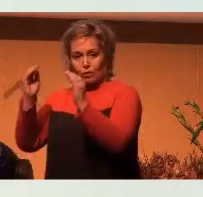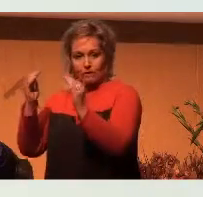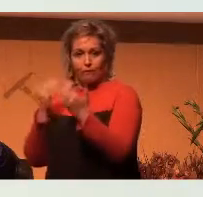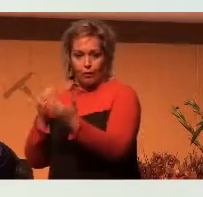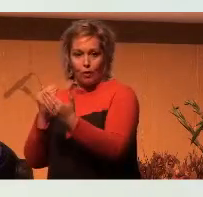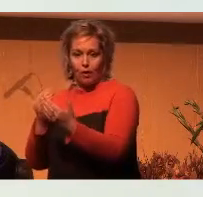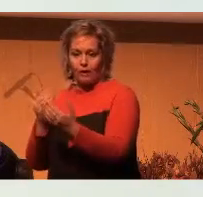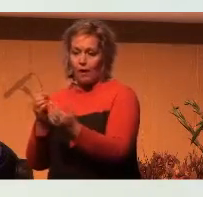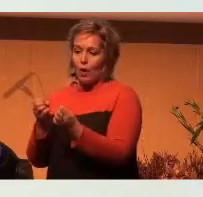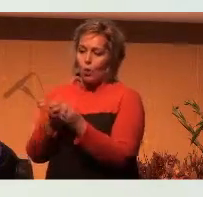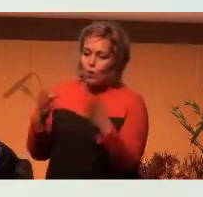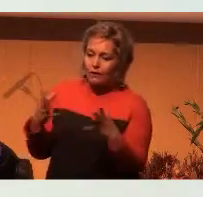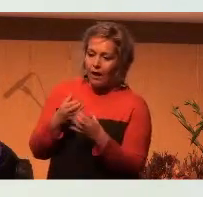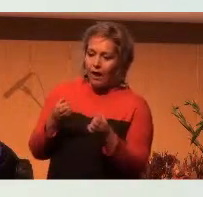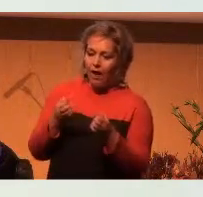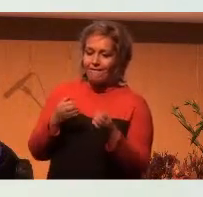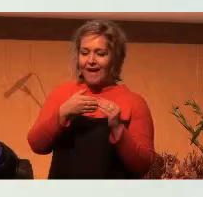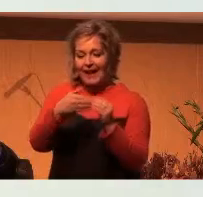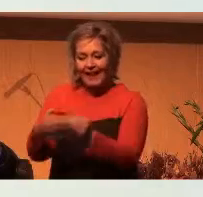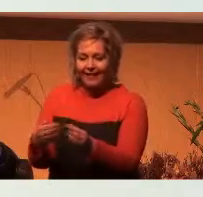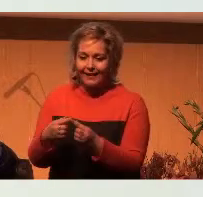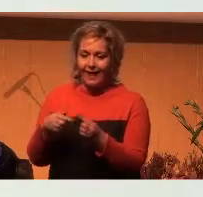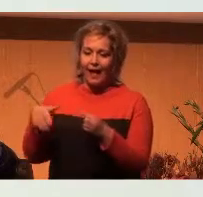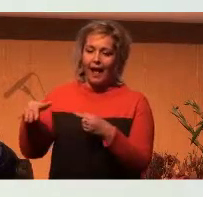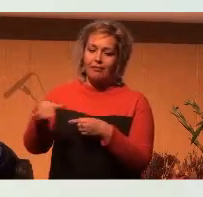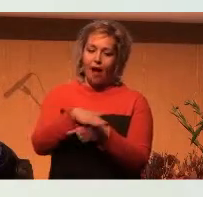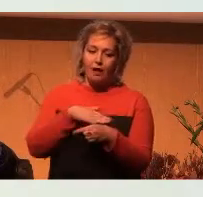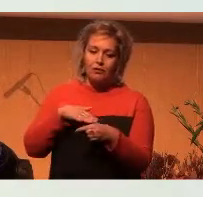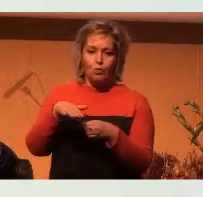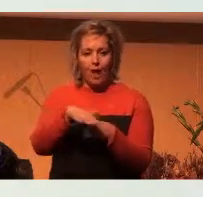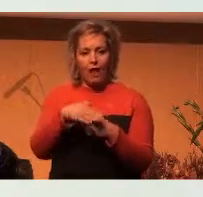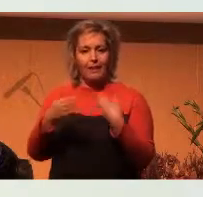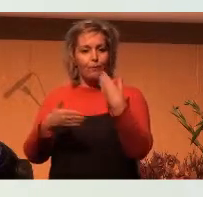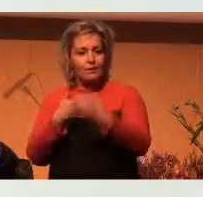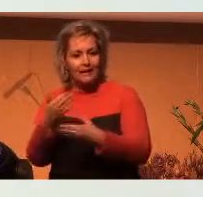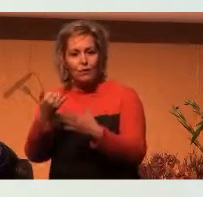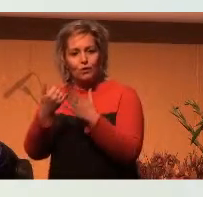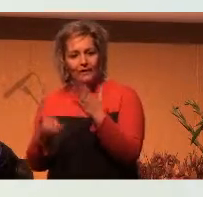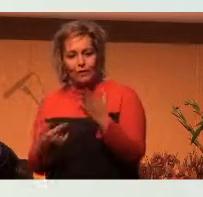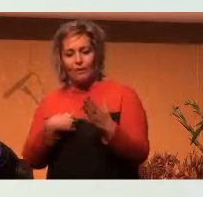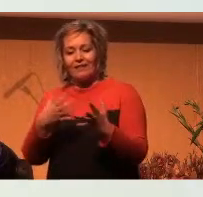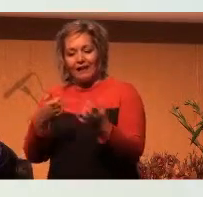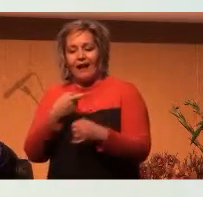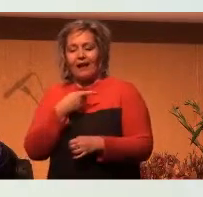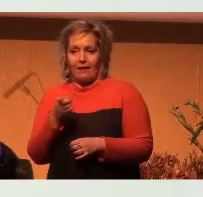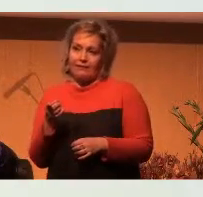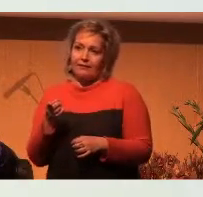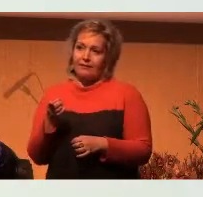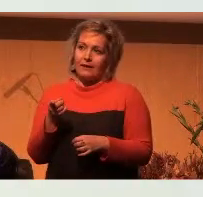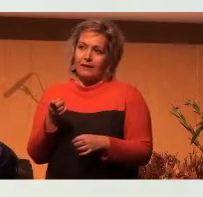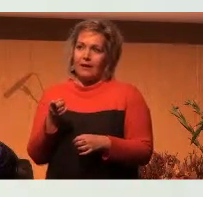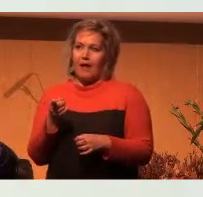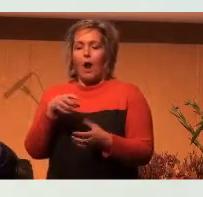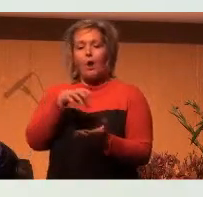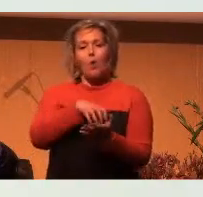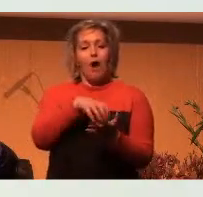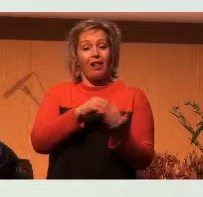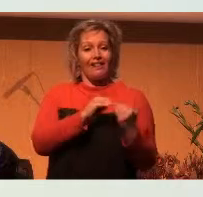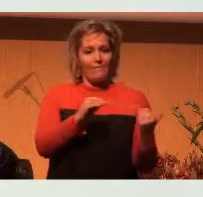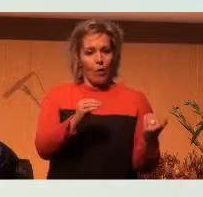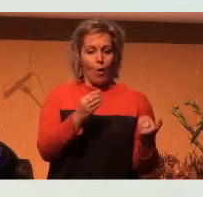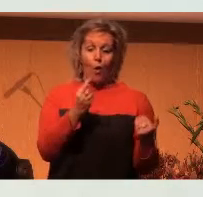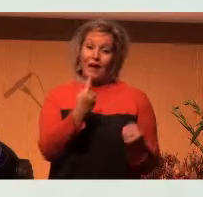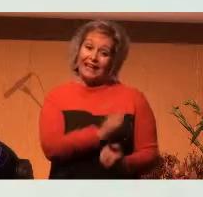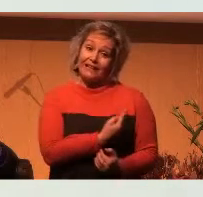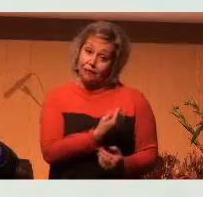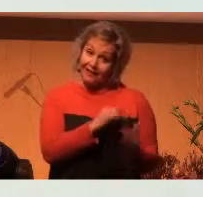forhold, utvikling av veiledere, nasjonale prosesser og så videre, og vi trenger det på det lokale nivået,